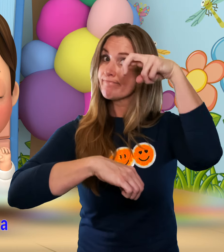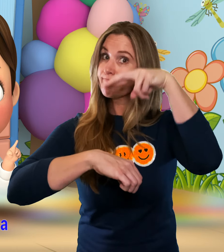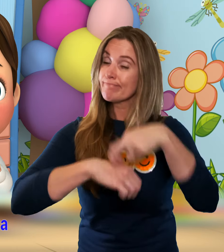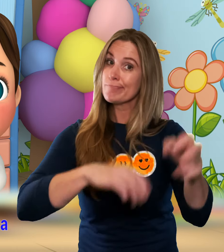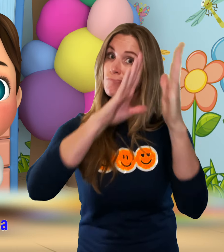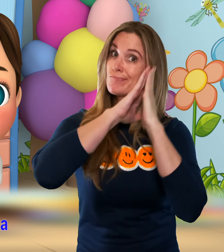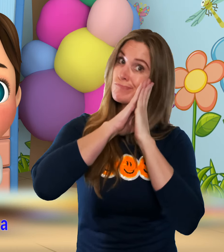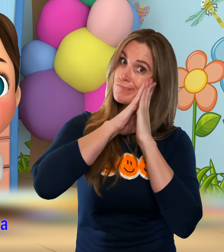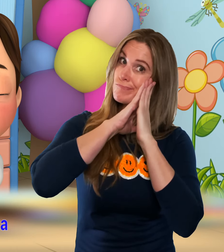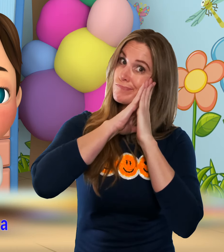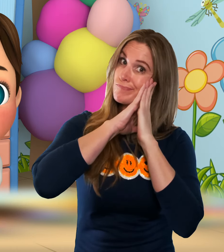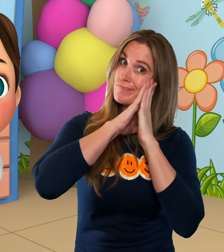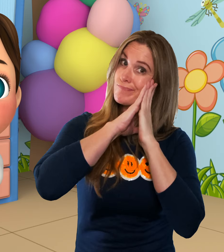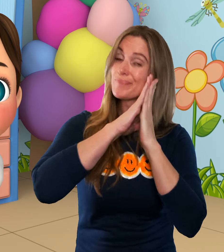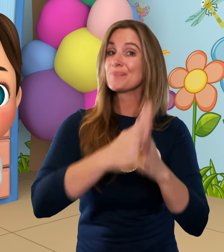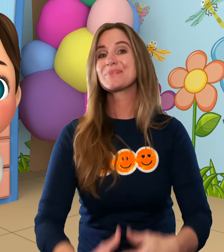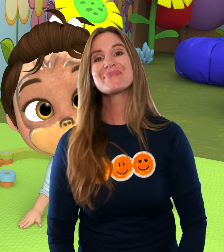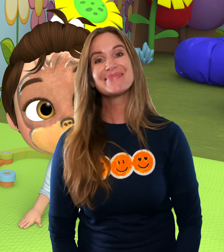叱られ